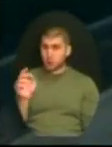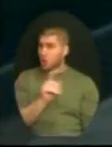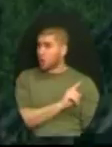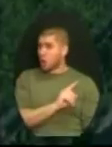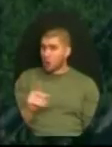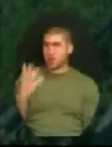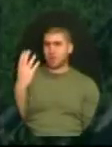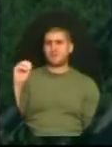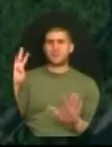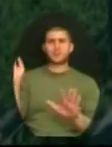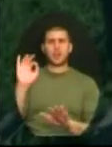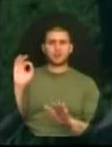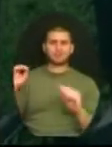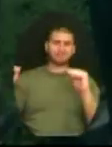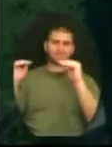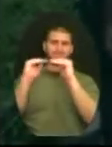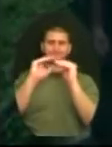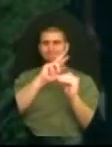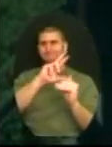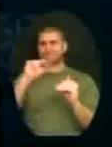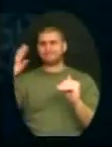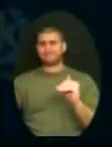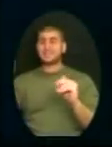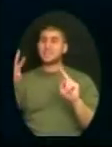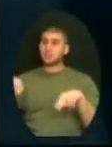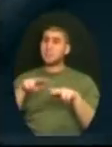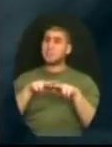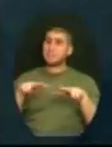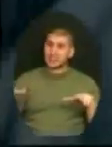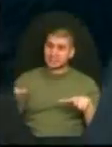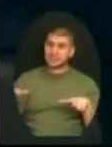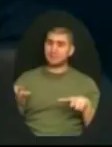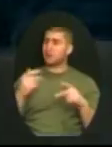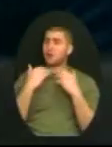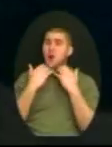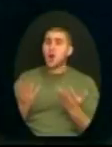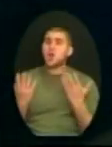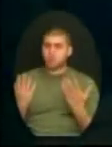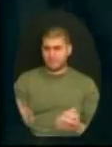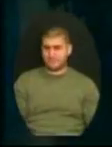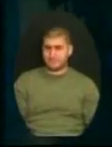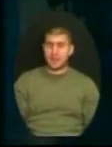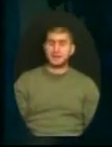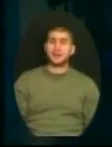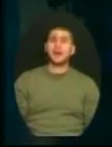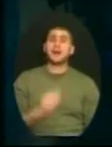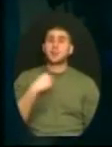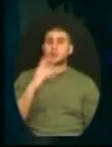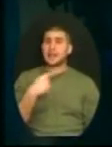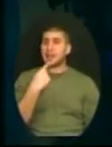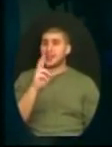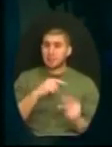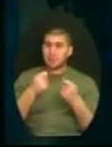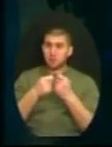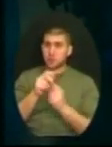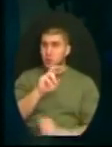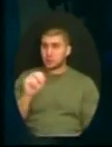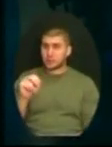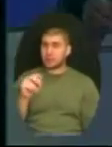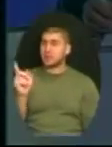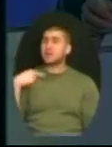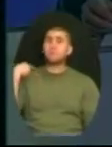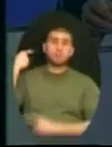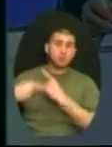לא סומך 49%. זאת אומרת, חברים, יש פה מצב. נכון, אבל זה אגב, אז אני רוצה להוסיף בעניין הזה. לא קשור רק לזה,